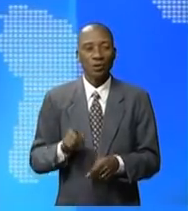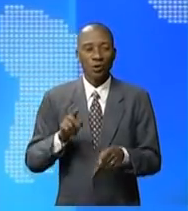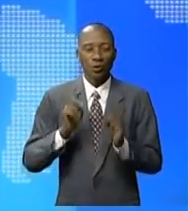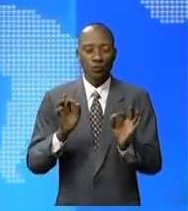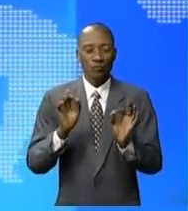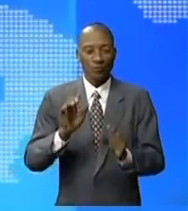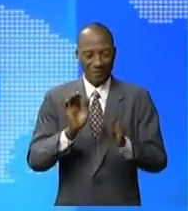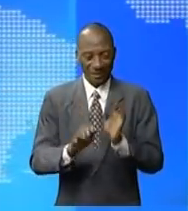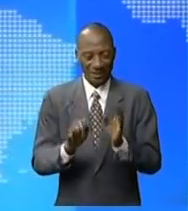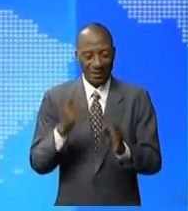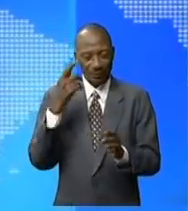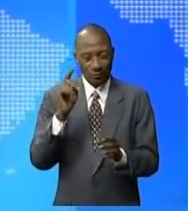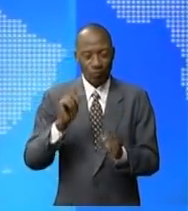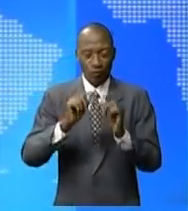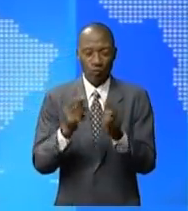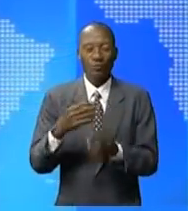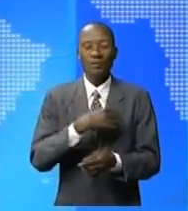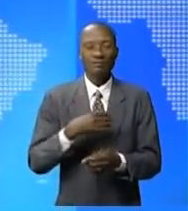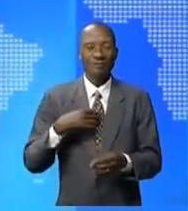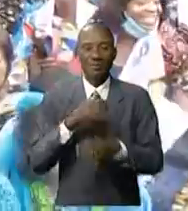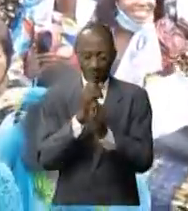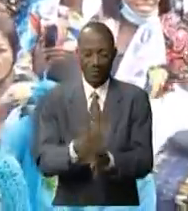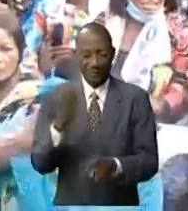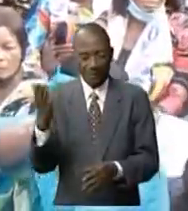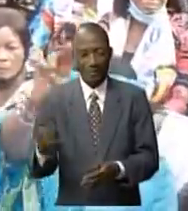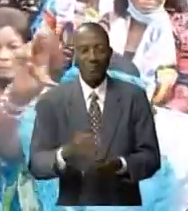Christine Manzoni. Reportage à l'Mbikai.